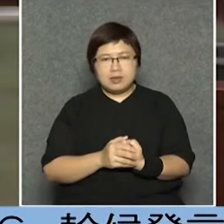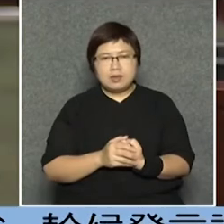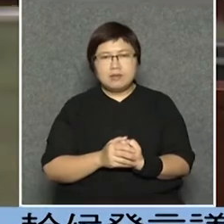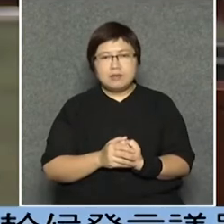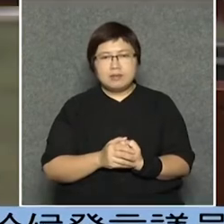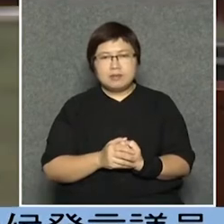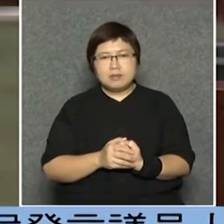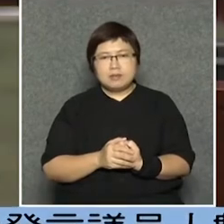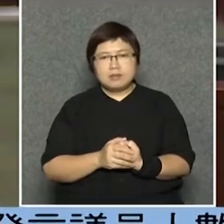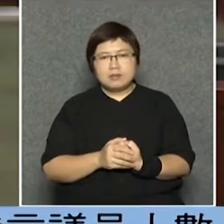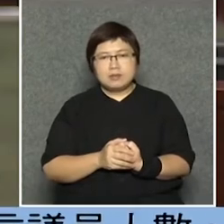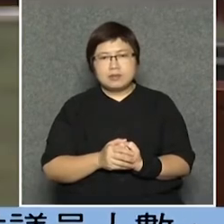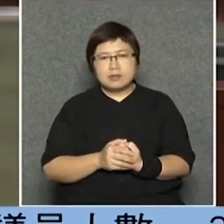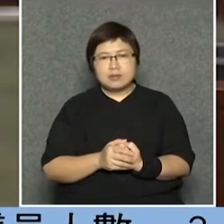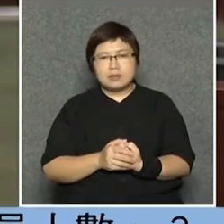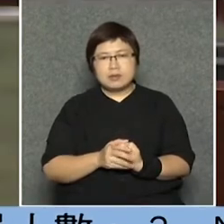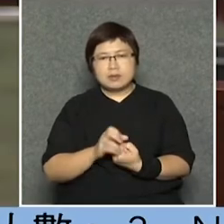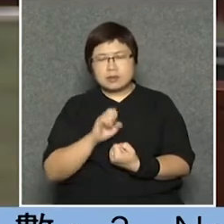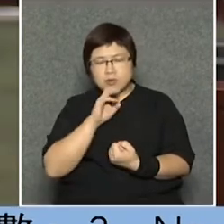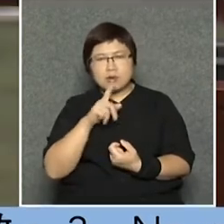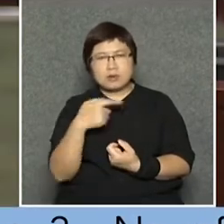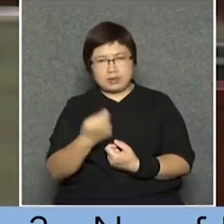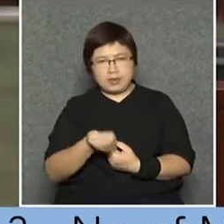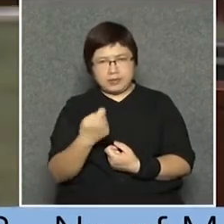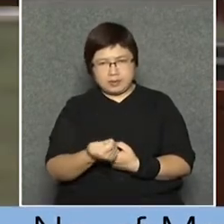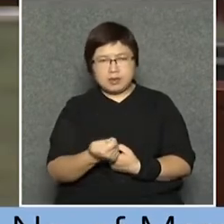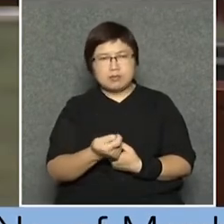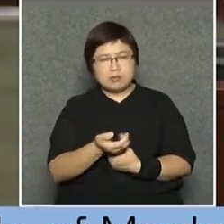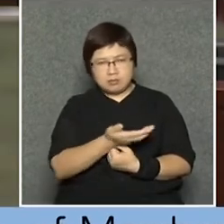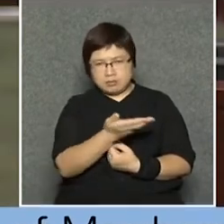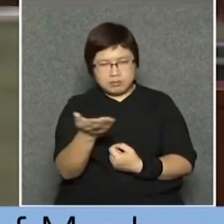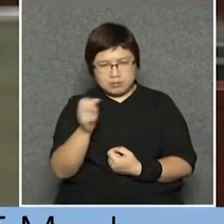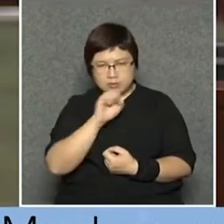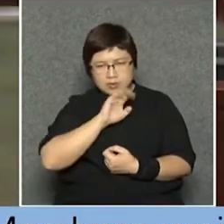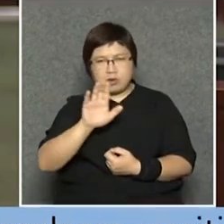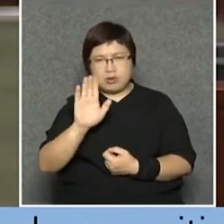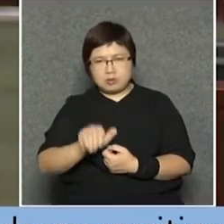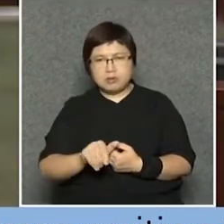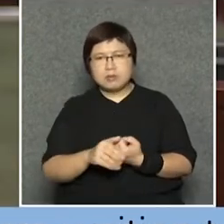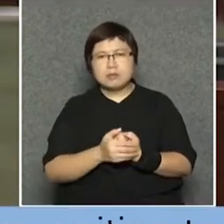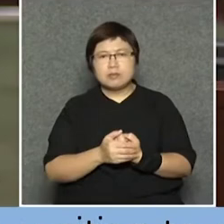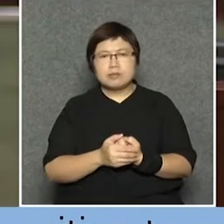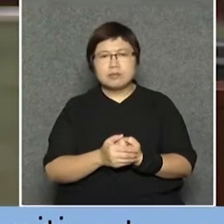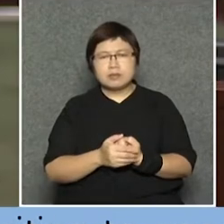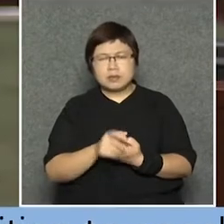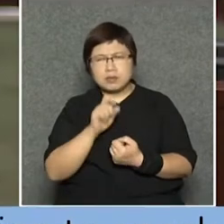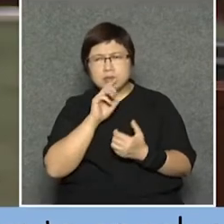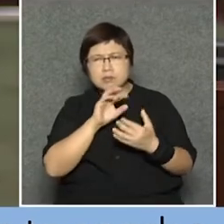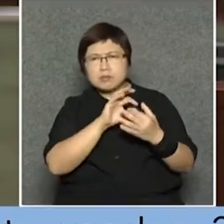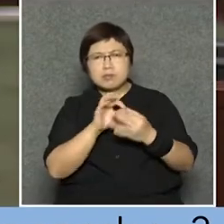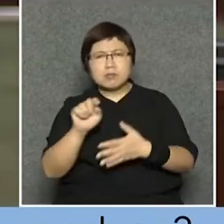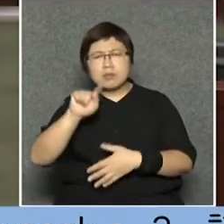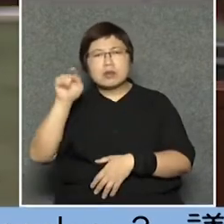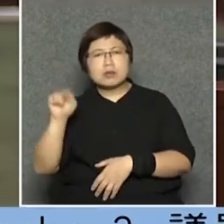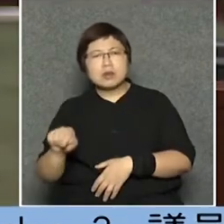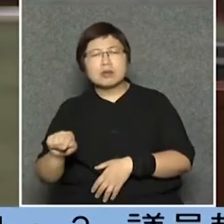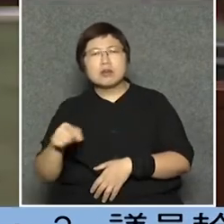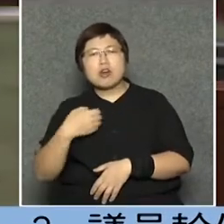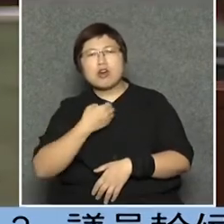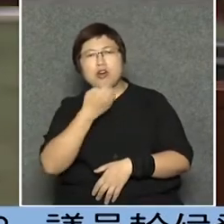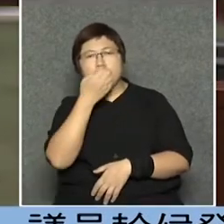我的立論是非常之簡單的，不過我話可以同大家講，必然會引起一個問題，就因為本港呢